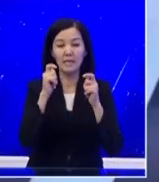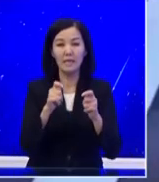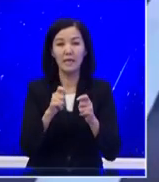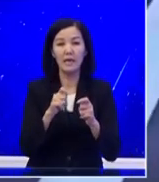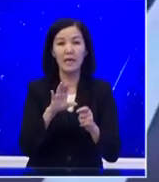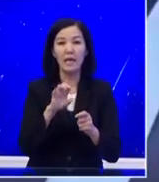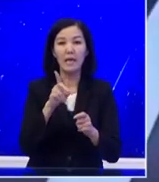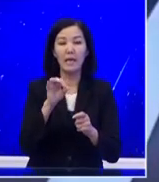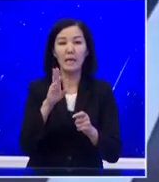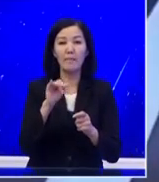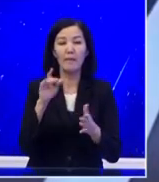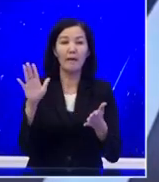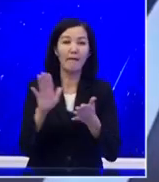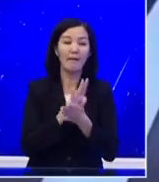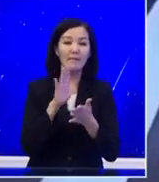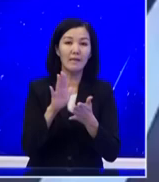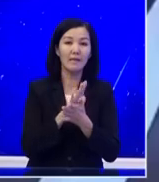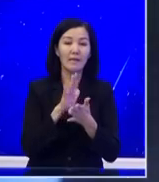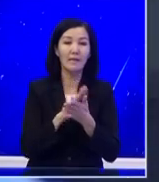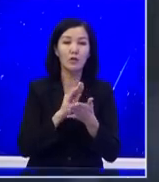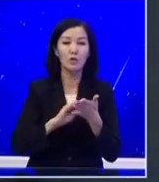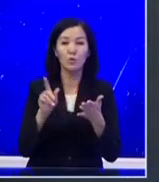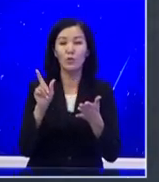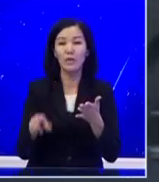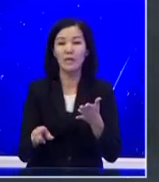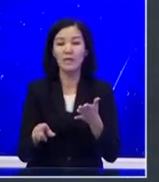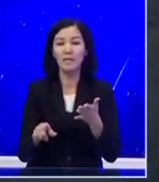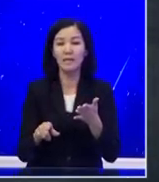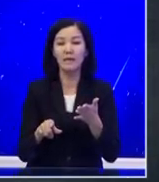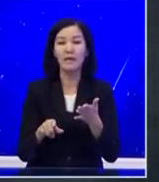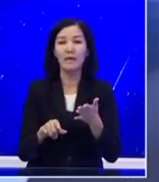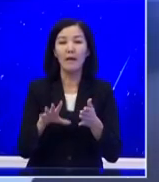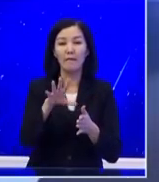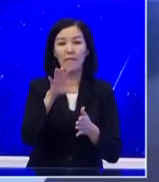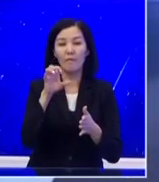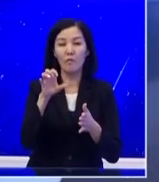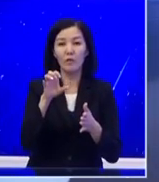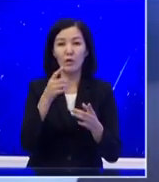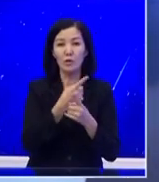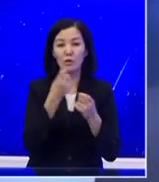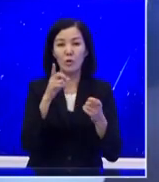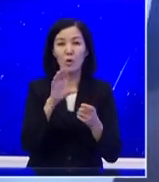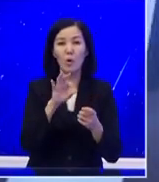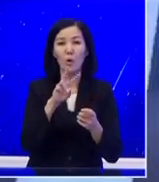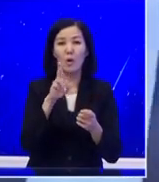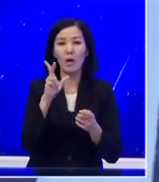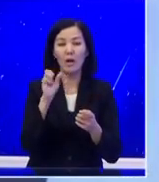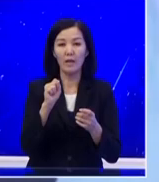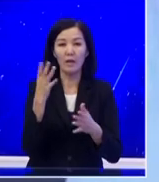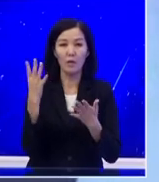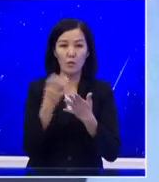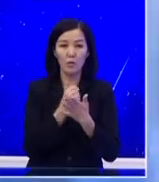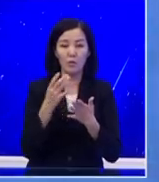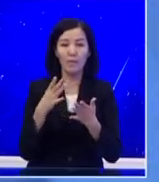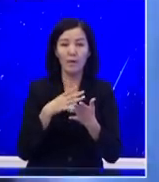Қазақстан газетінің тілшісі Азамат Қасым мен Павлодар Ньюс кезет газетінің фото тілшісі Ольга Бугаева да алды. Бұл кәсібінде алдына